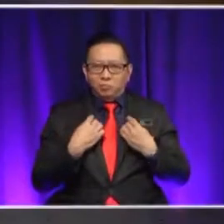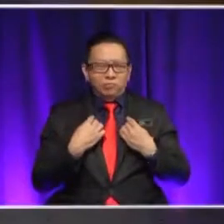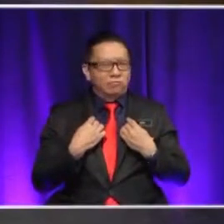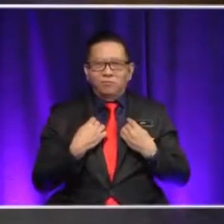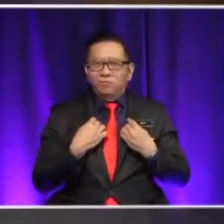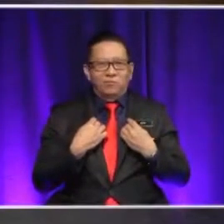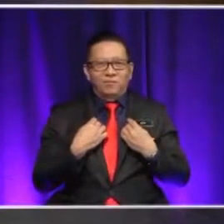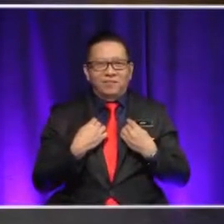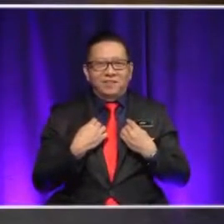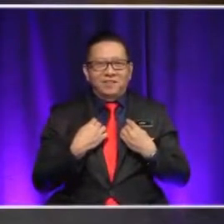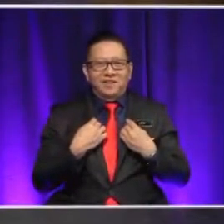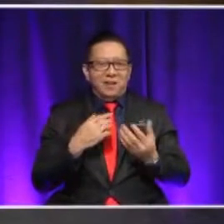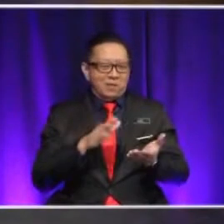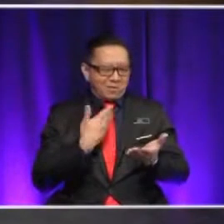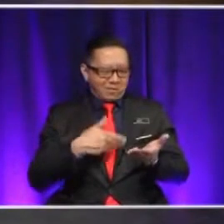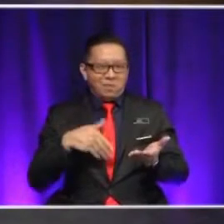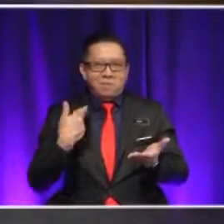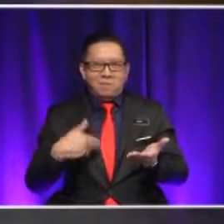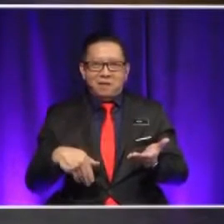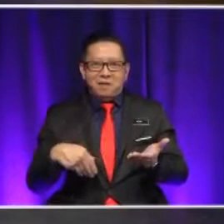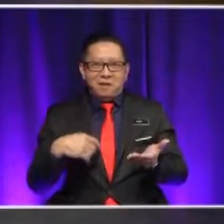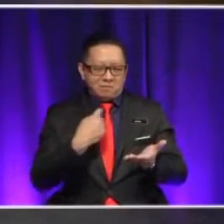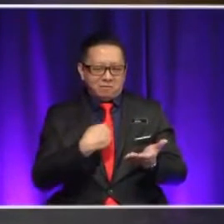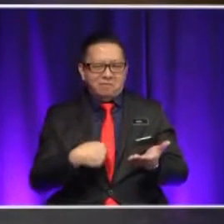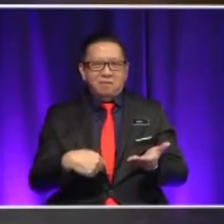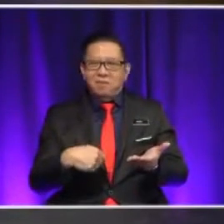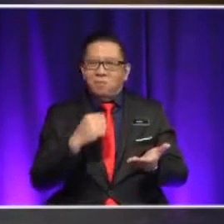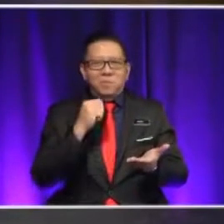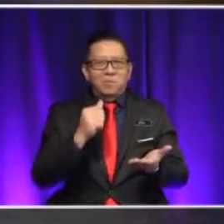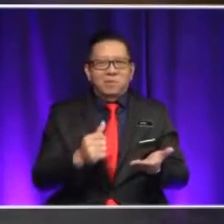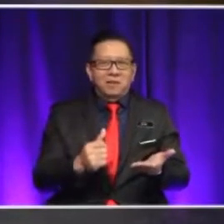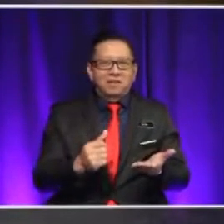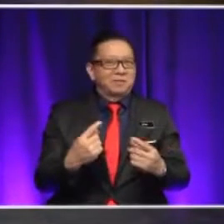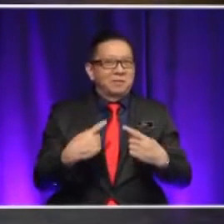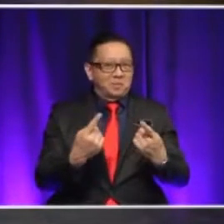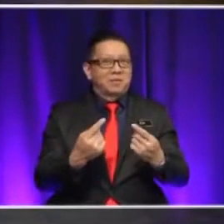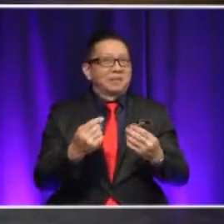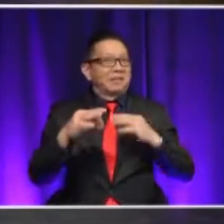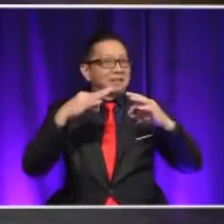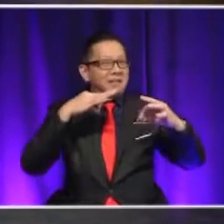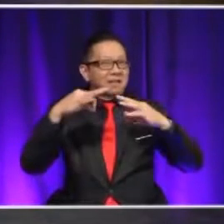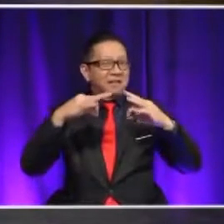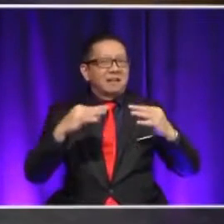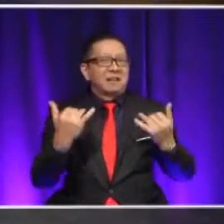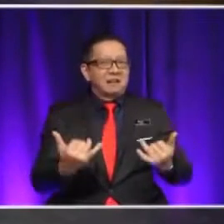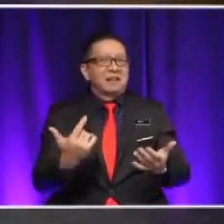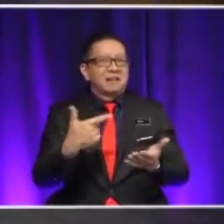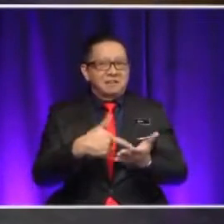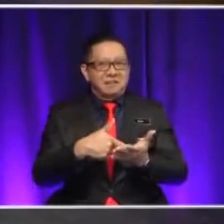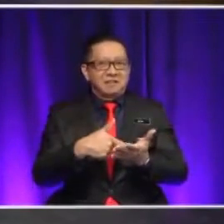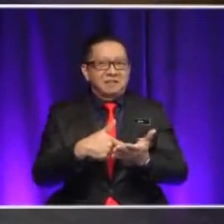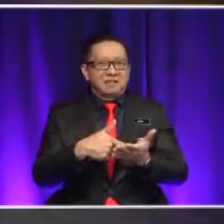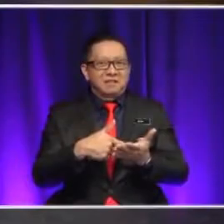Ivana buka mengambang mesin bukan diterangkan lebih lanjut oke